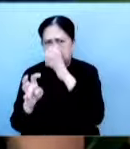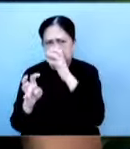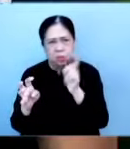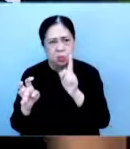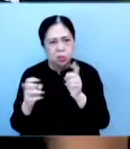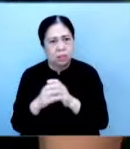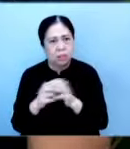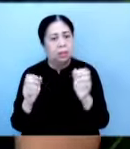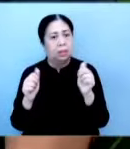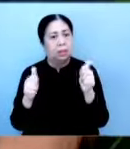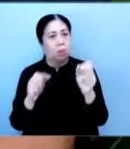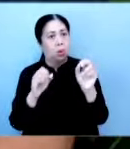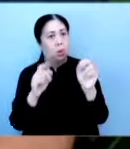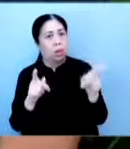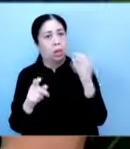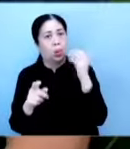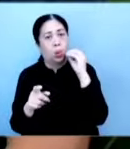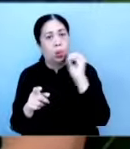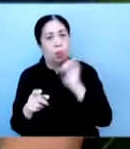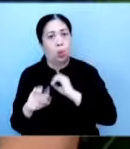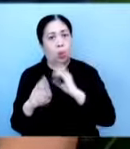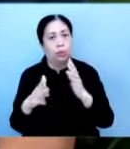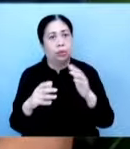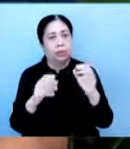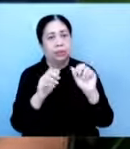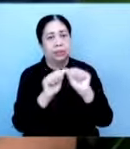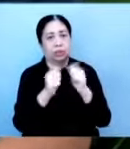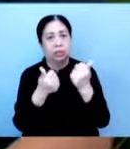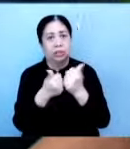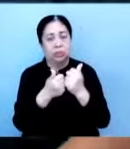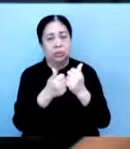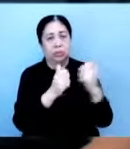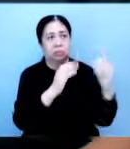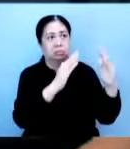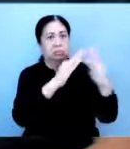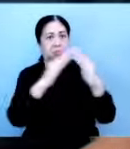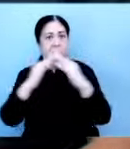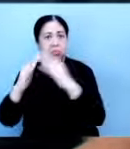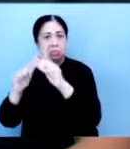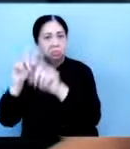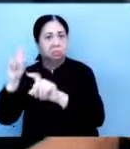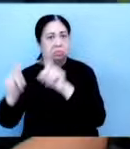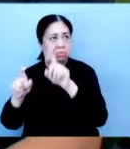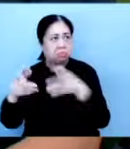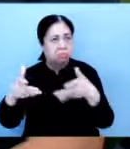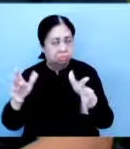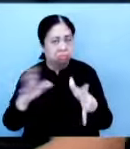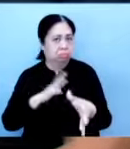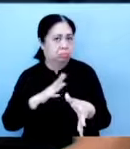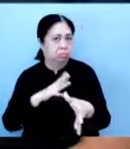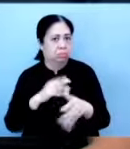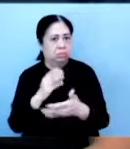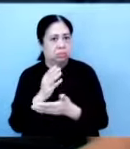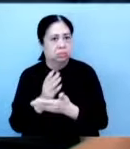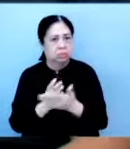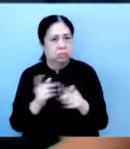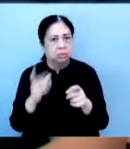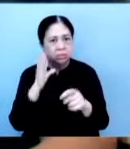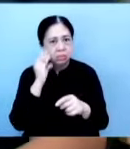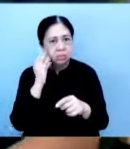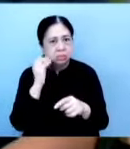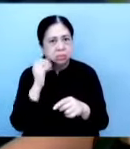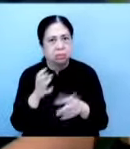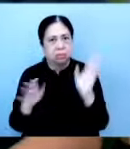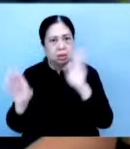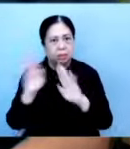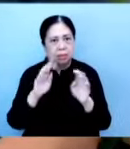basta okay sa home owners nila Okay lang Okay so Magtatanong lang doun sa home owners and usually Meron ba kayong nae-encounter na mga problema na